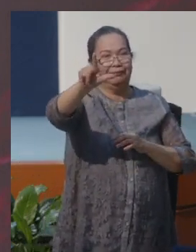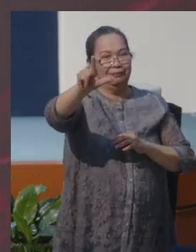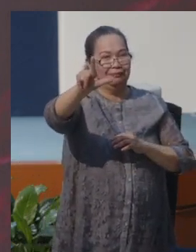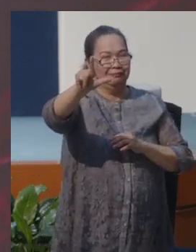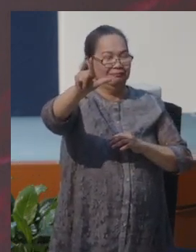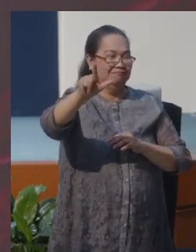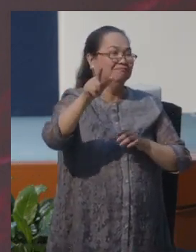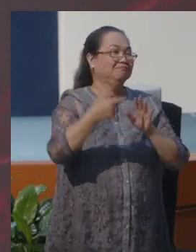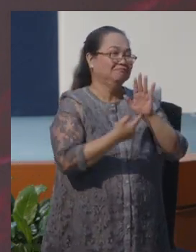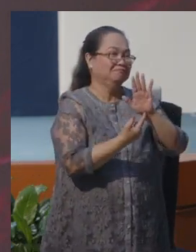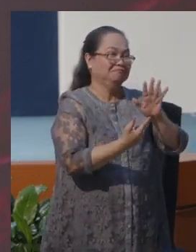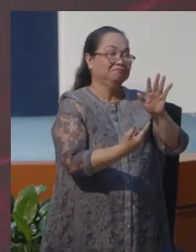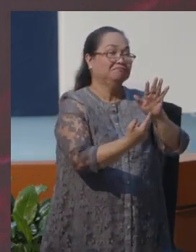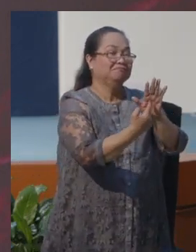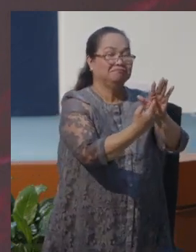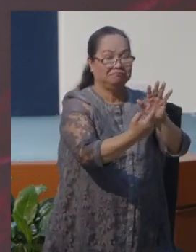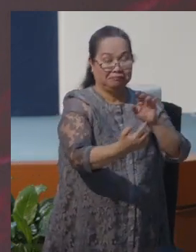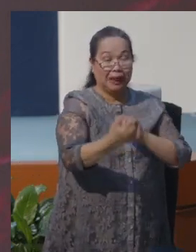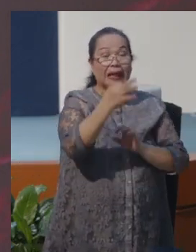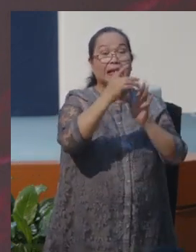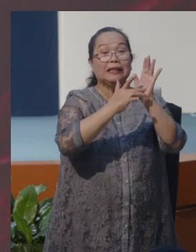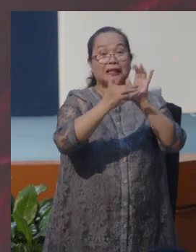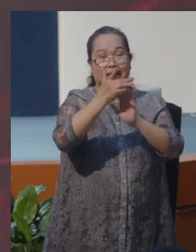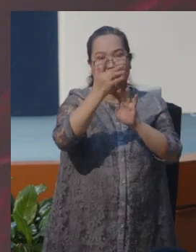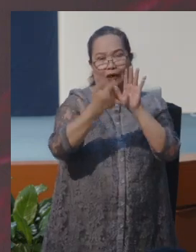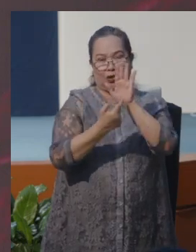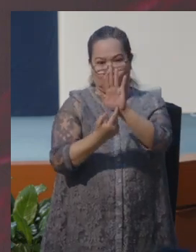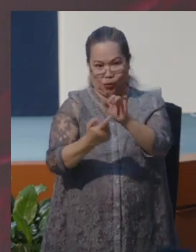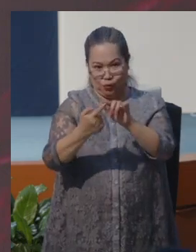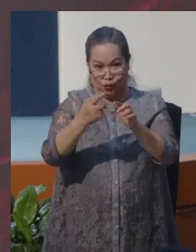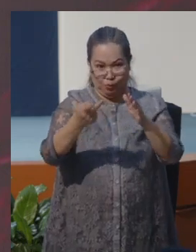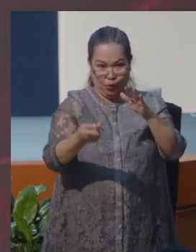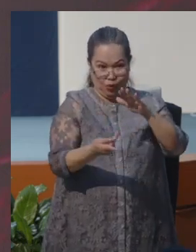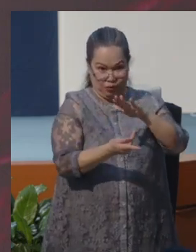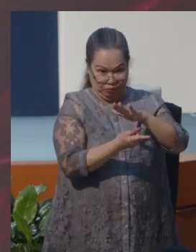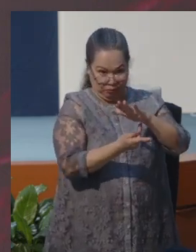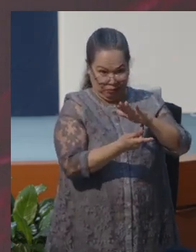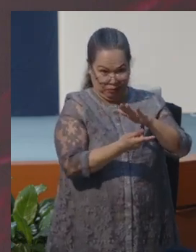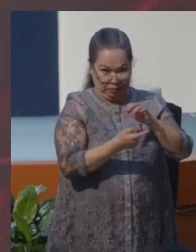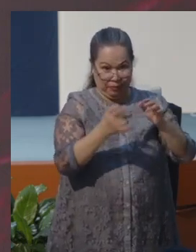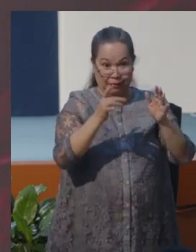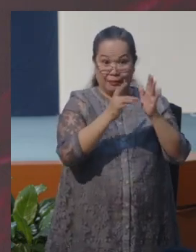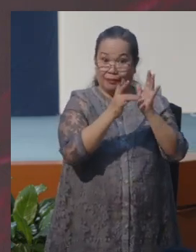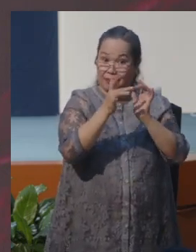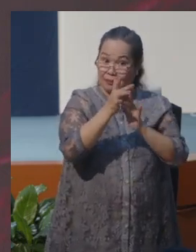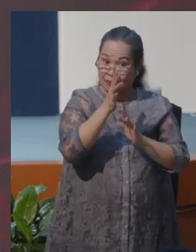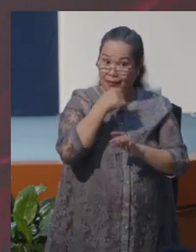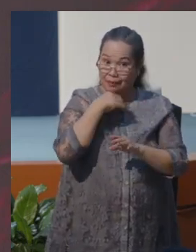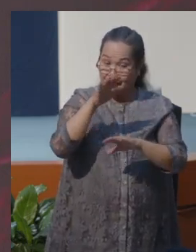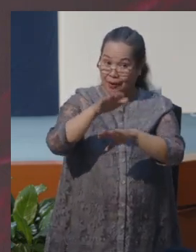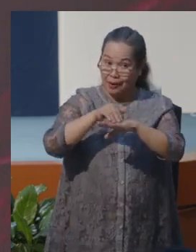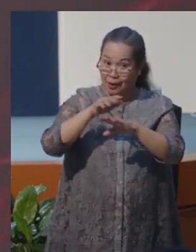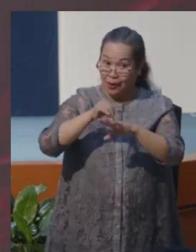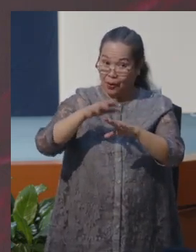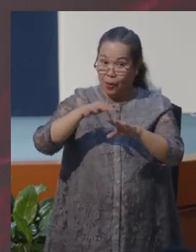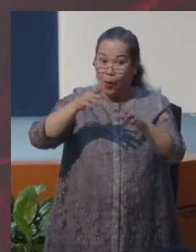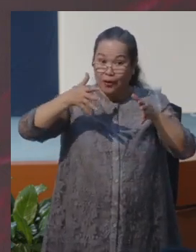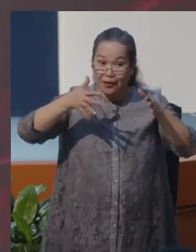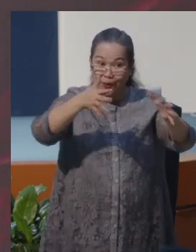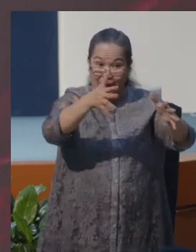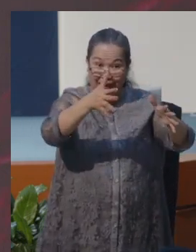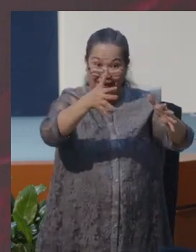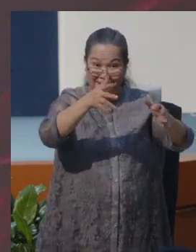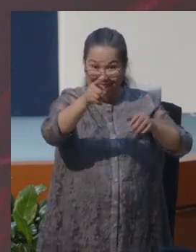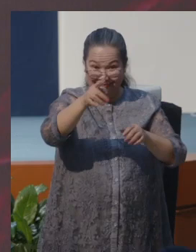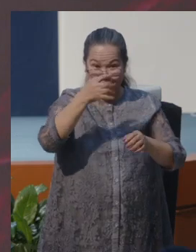he appeared also to me. So si Paul, tinawag ni Jesus sa daang patungong Damasco, di